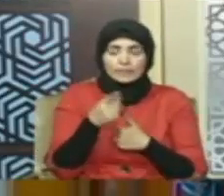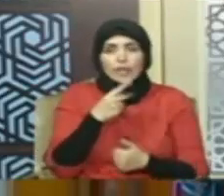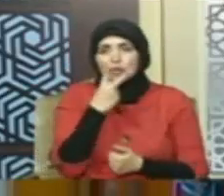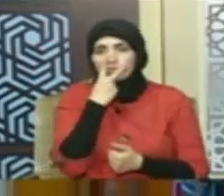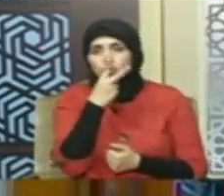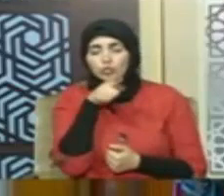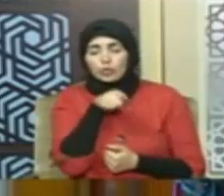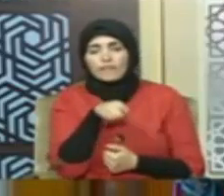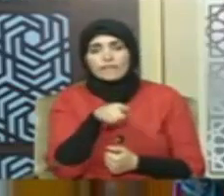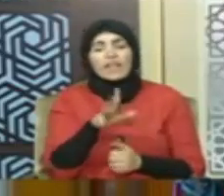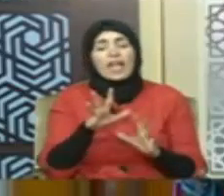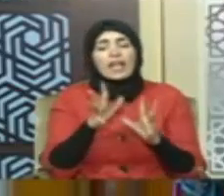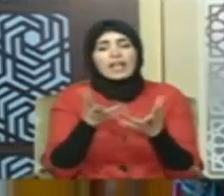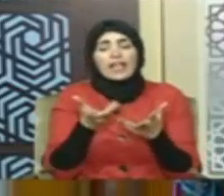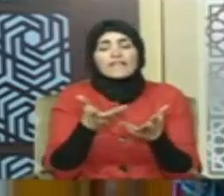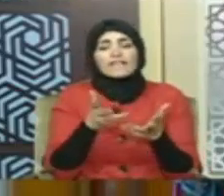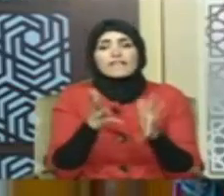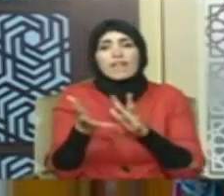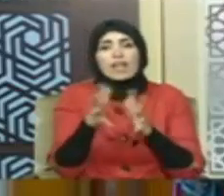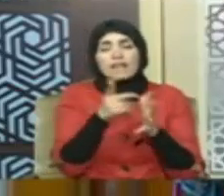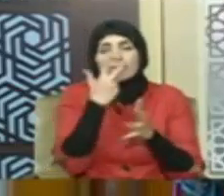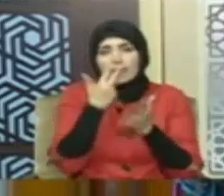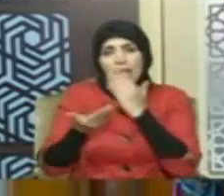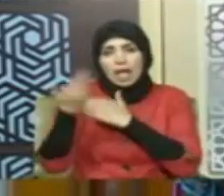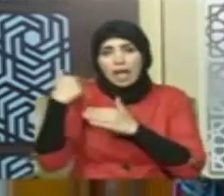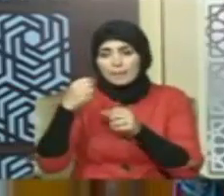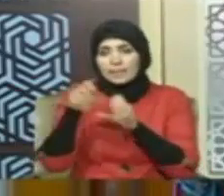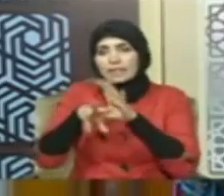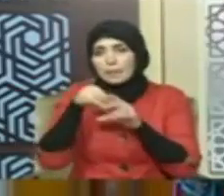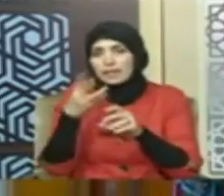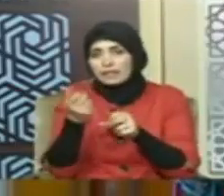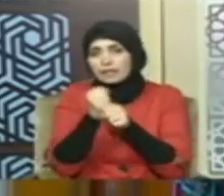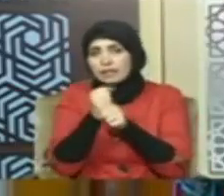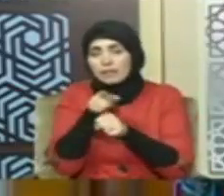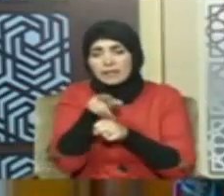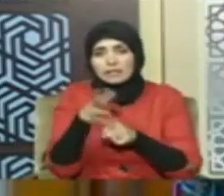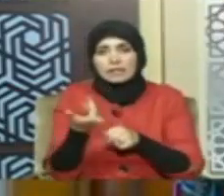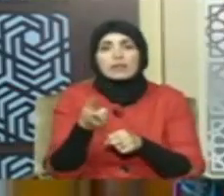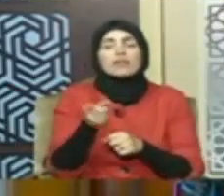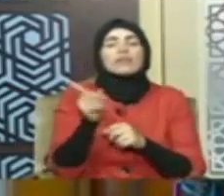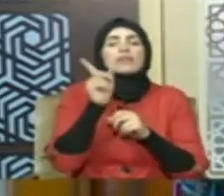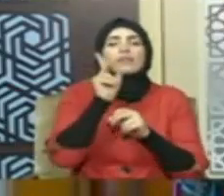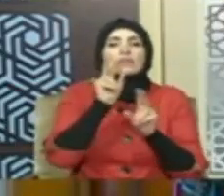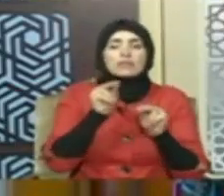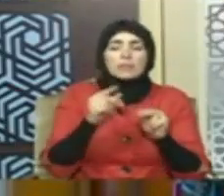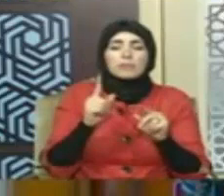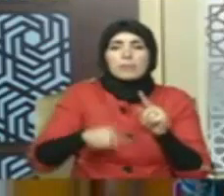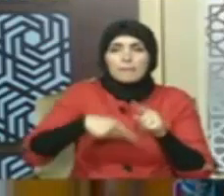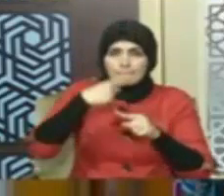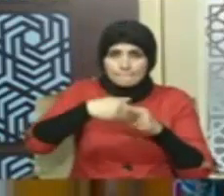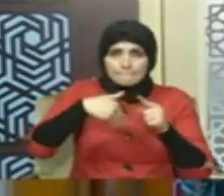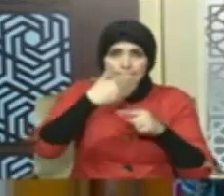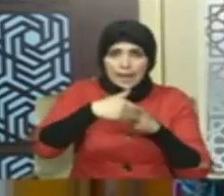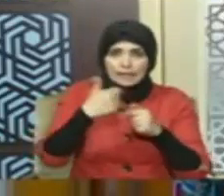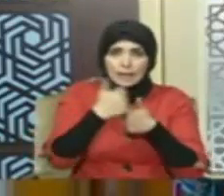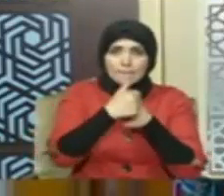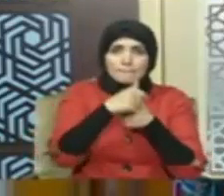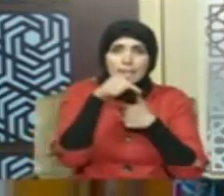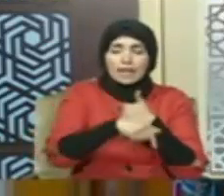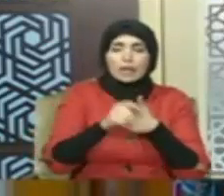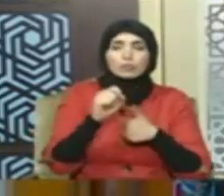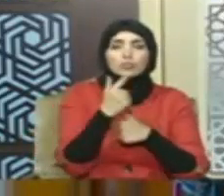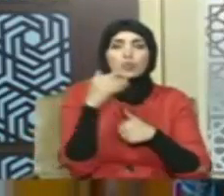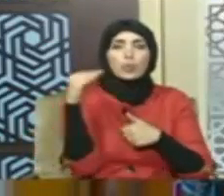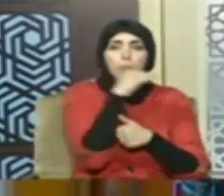فانظر كيف مر ما مر منه، وسيمر ما بقي أسرع